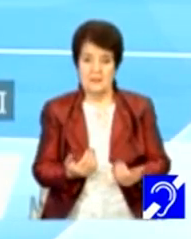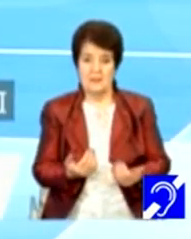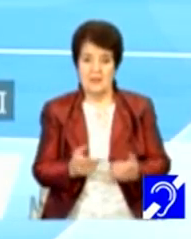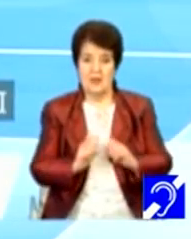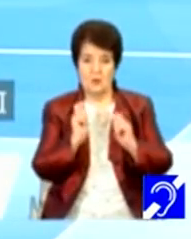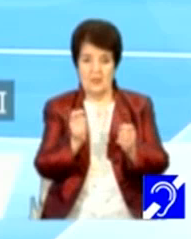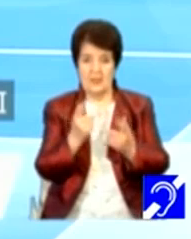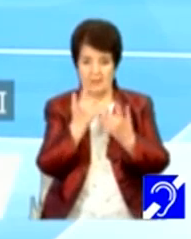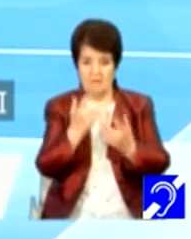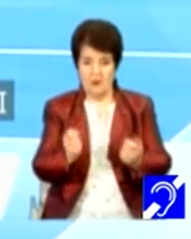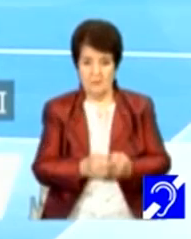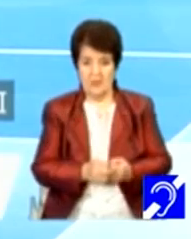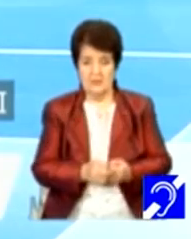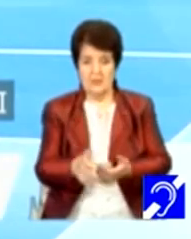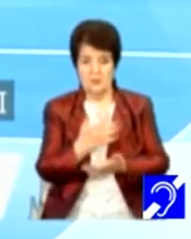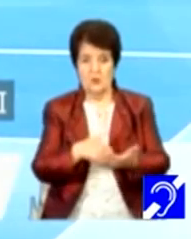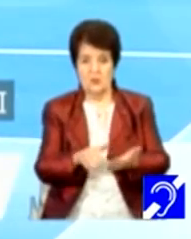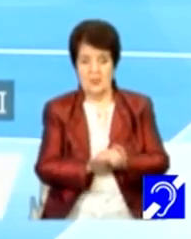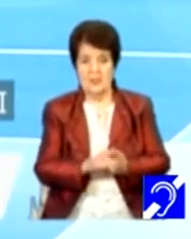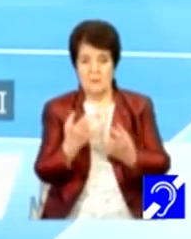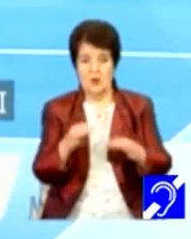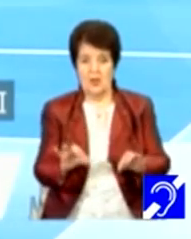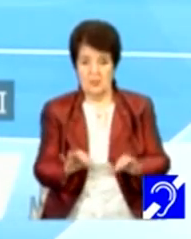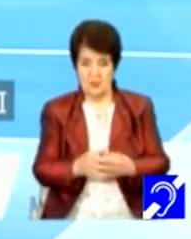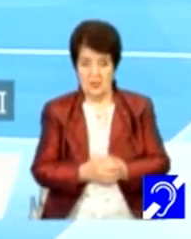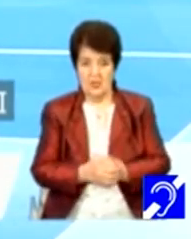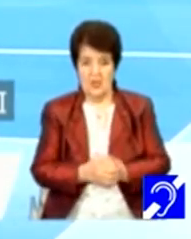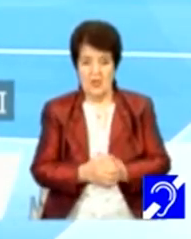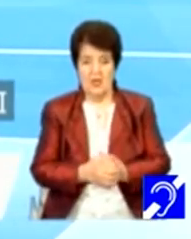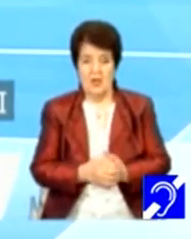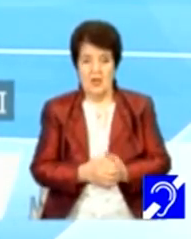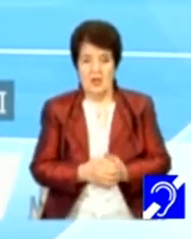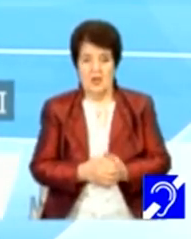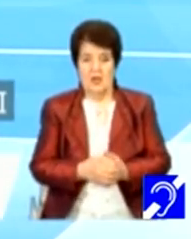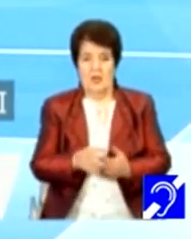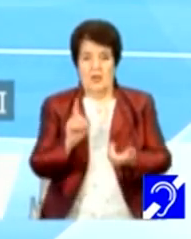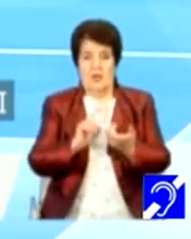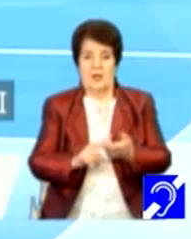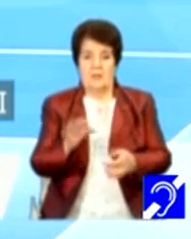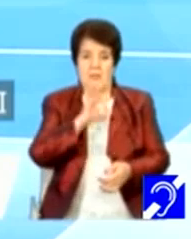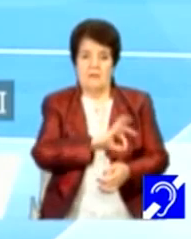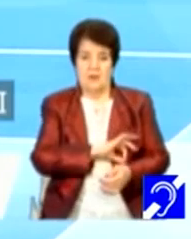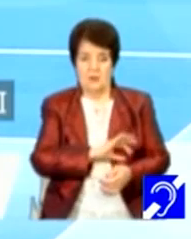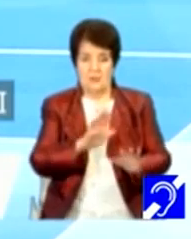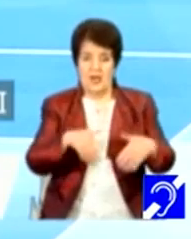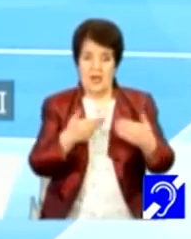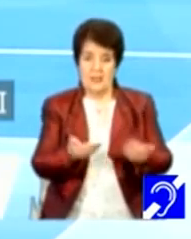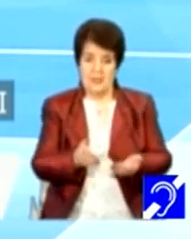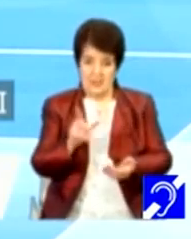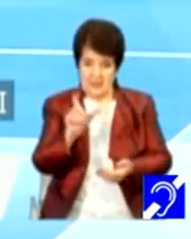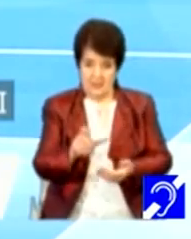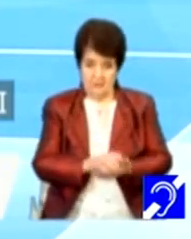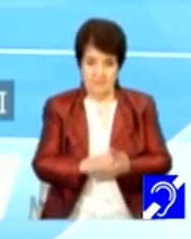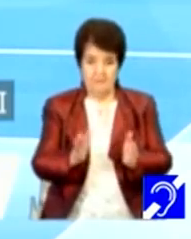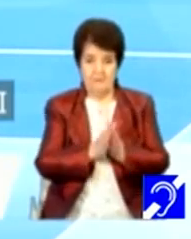niște informații cei de la Asociația pentru Democrație Participativă legate de veniturile candidaților. Venituri mai